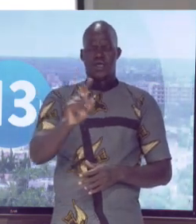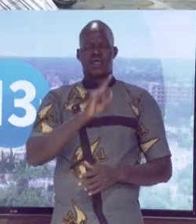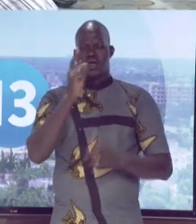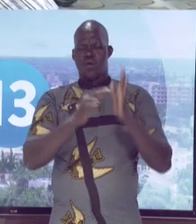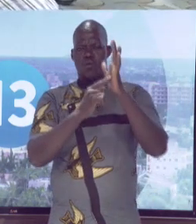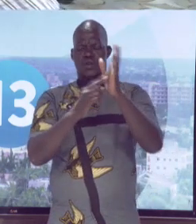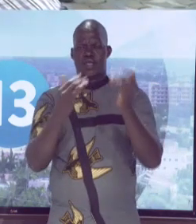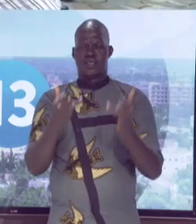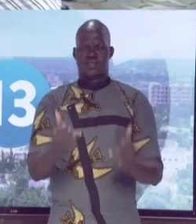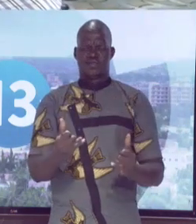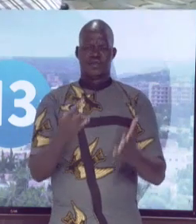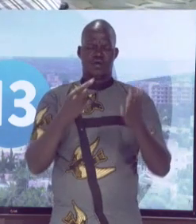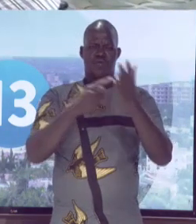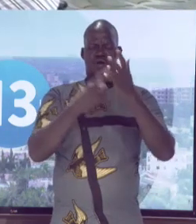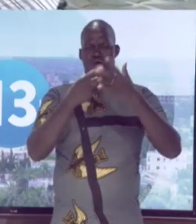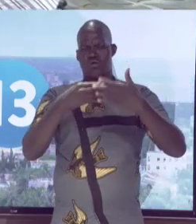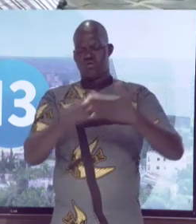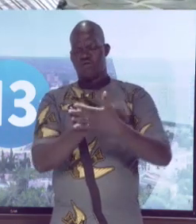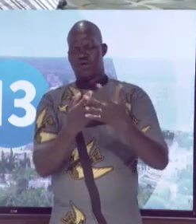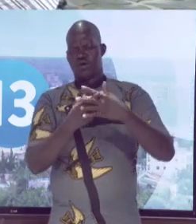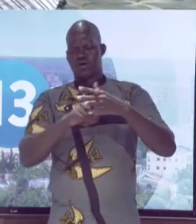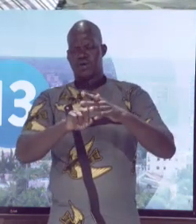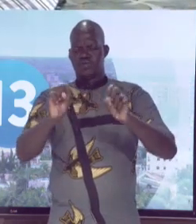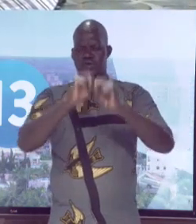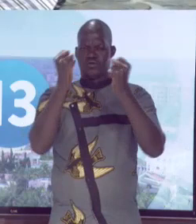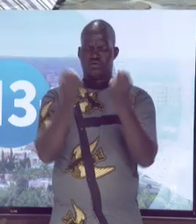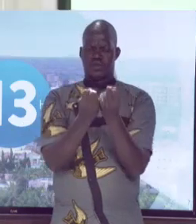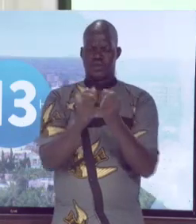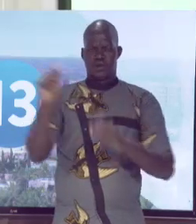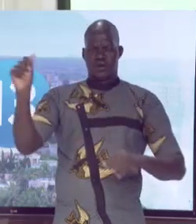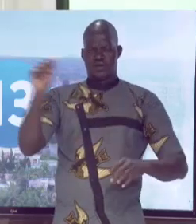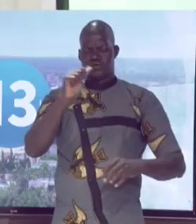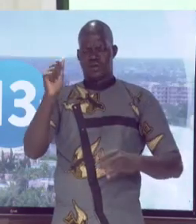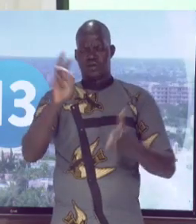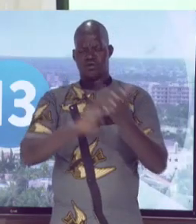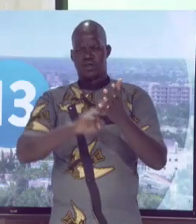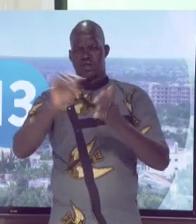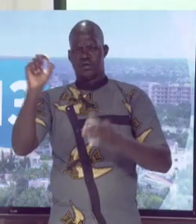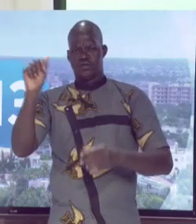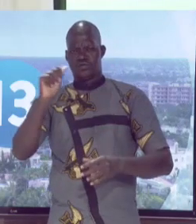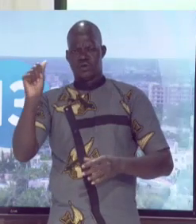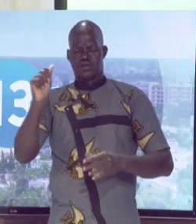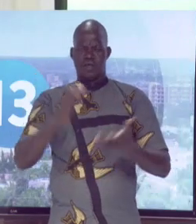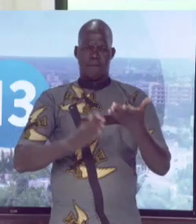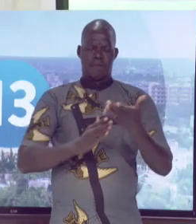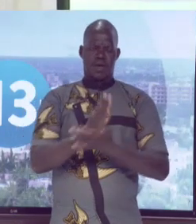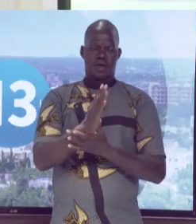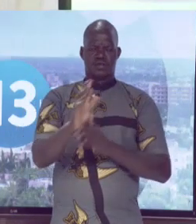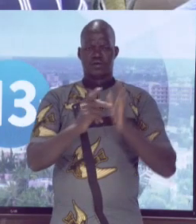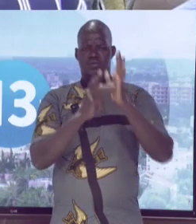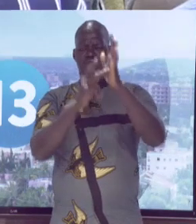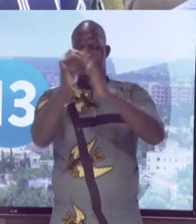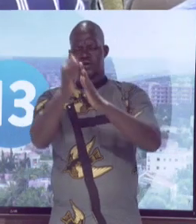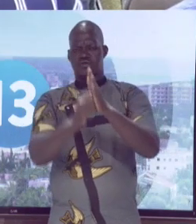ici et marque un nouveau départ pour cette société d'assurance et de réassurance. À travers cette présentation